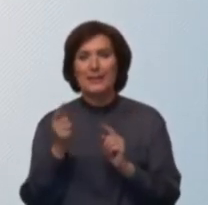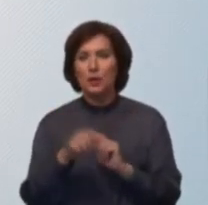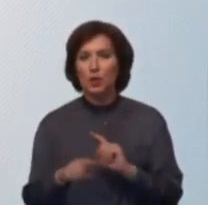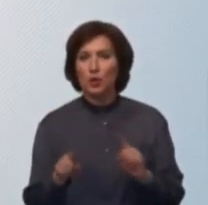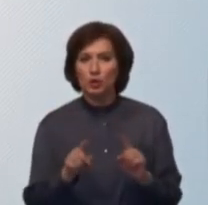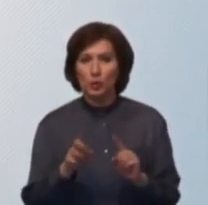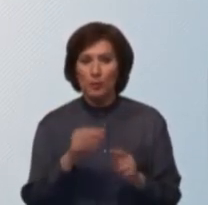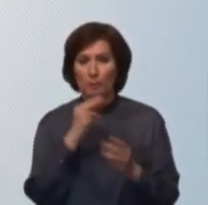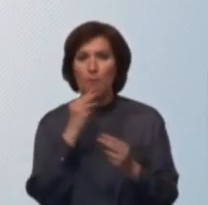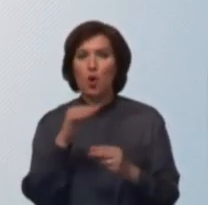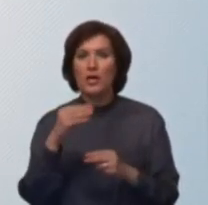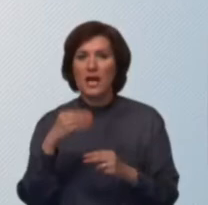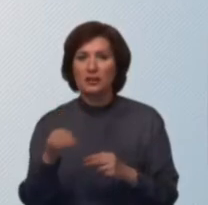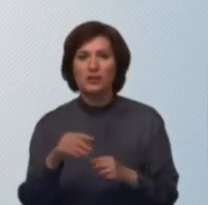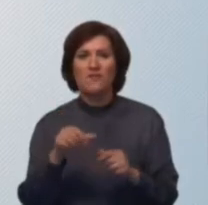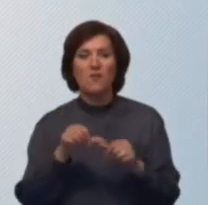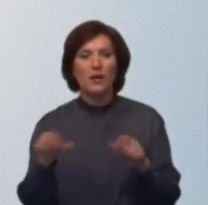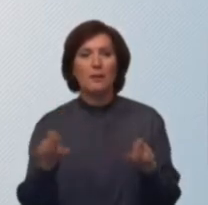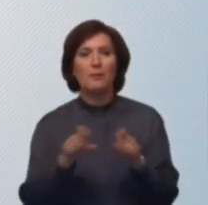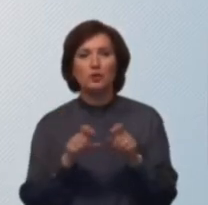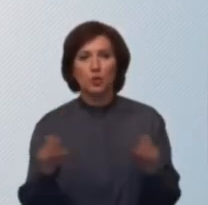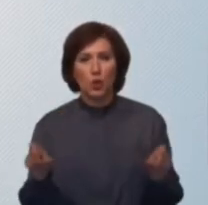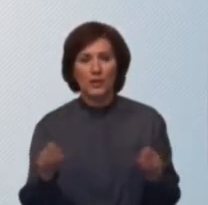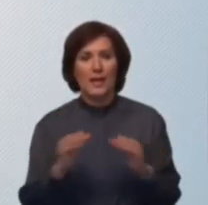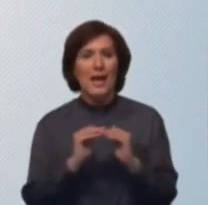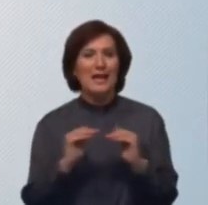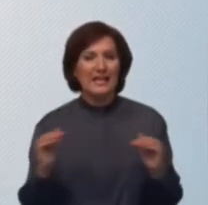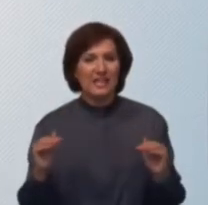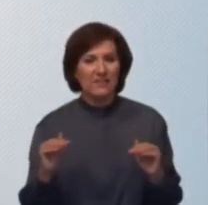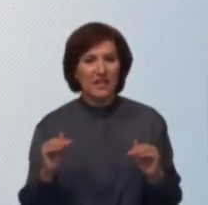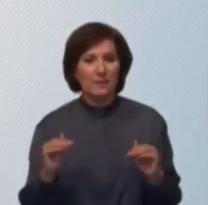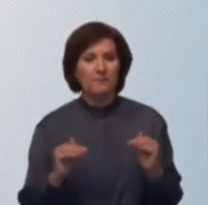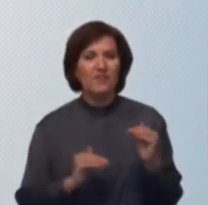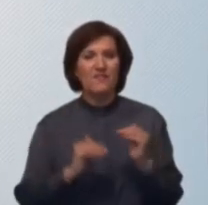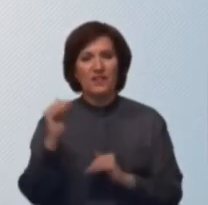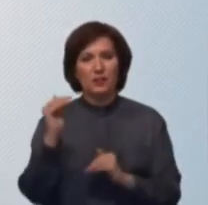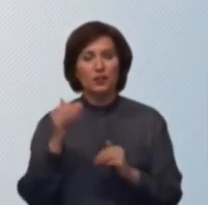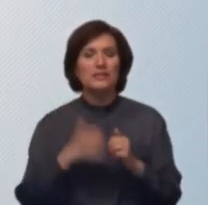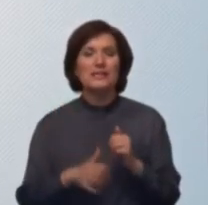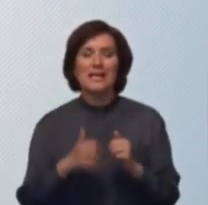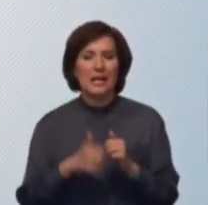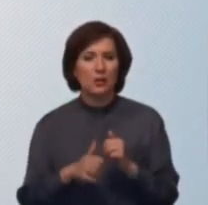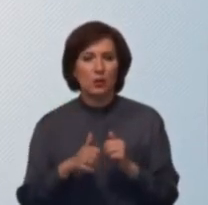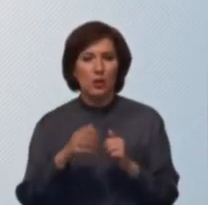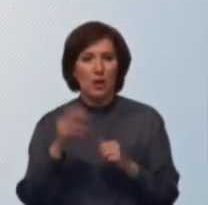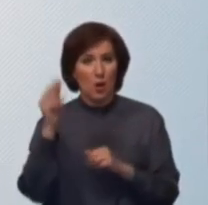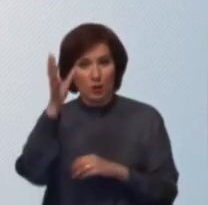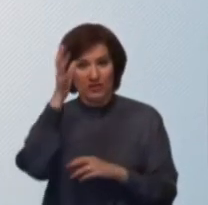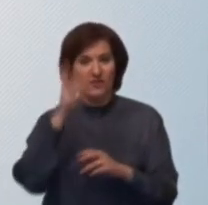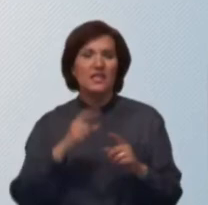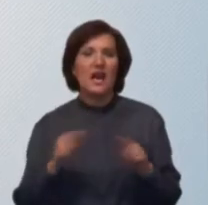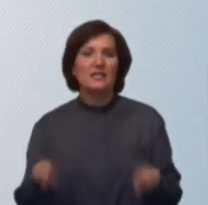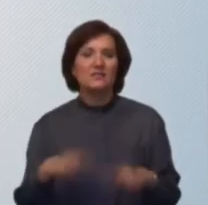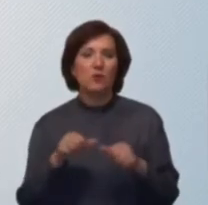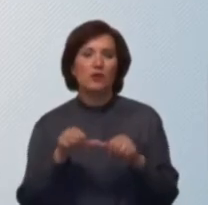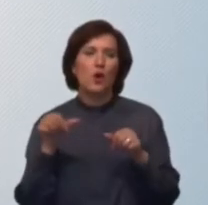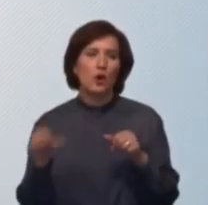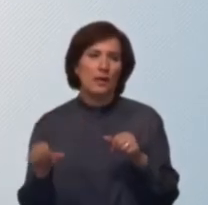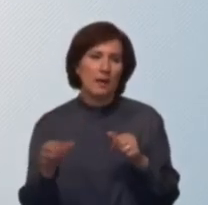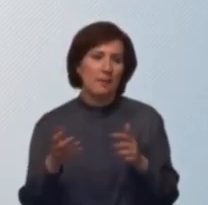щоб покращити в окремих школах рівень середньої освіти, а саме створення окремих